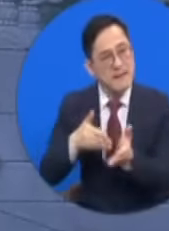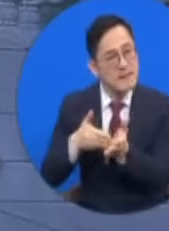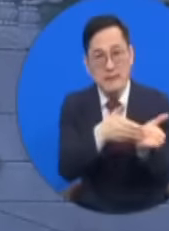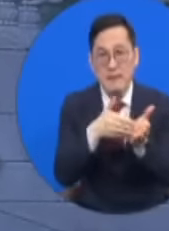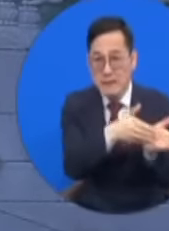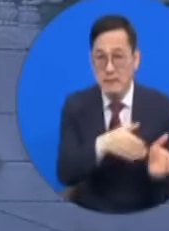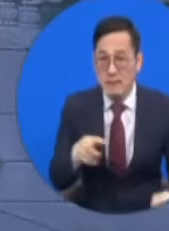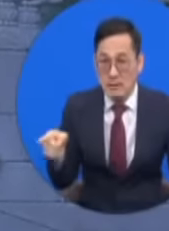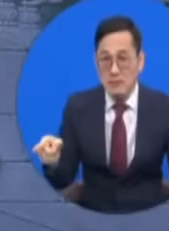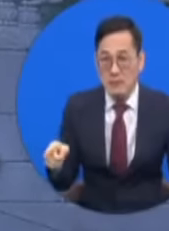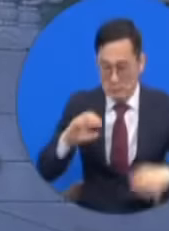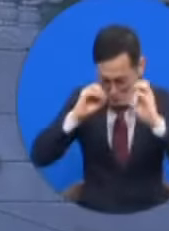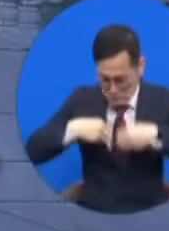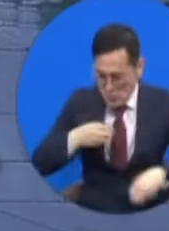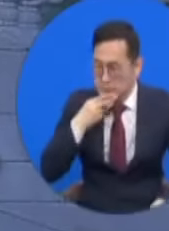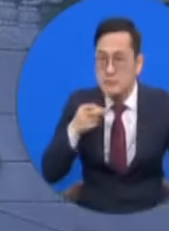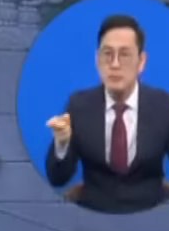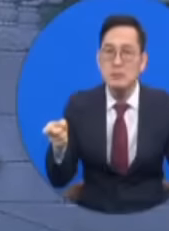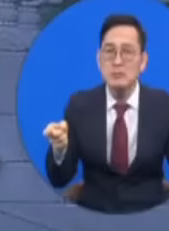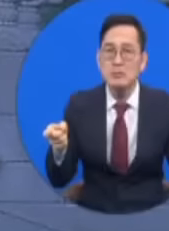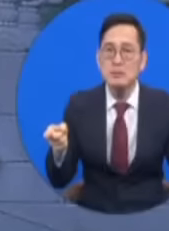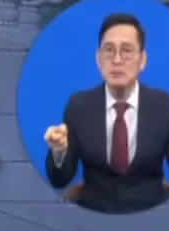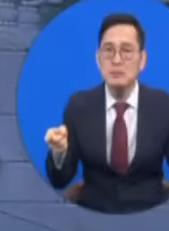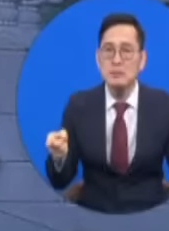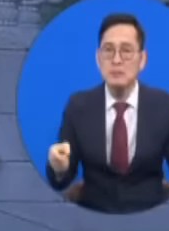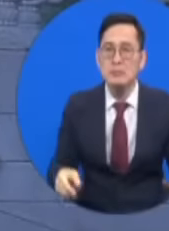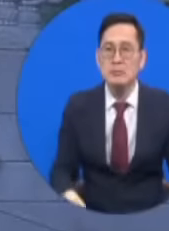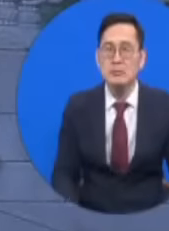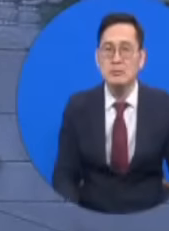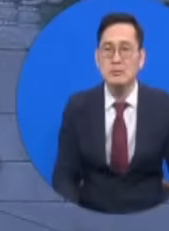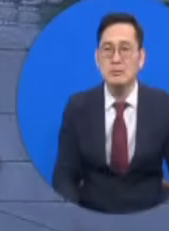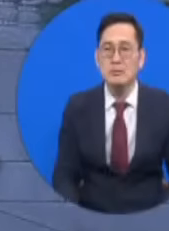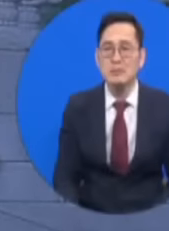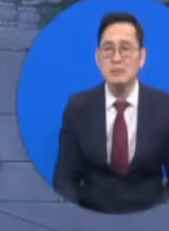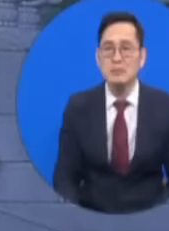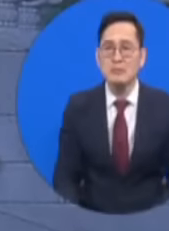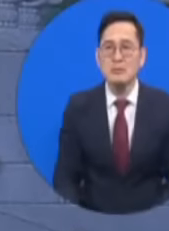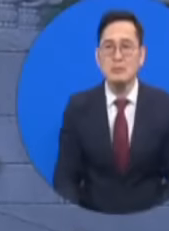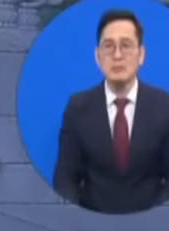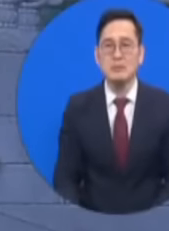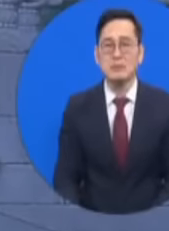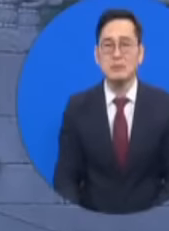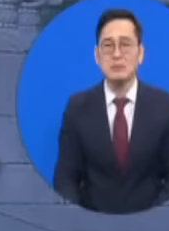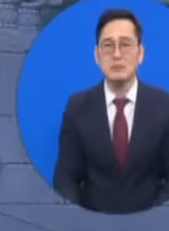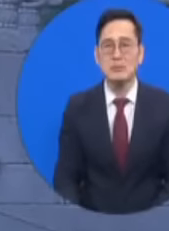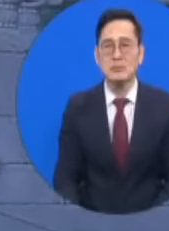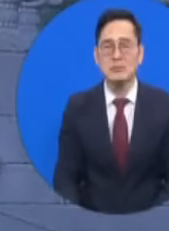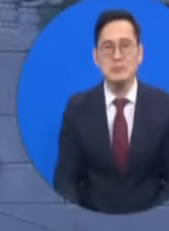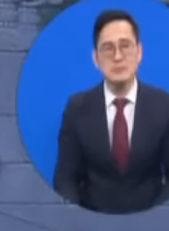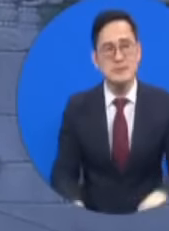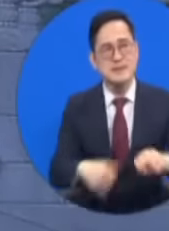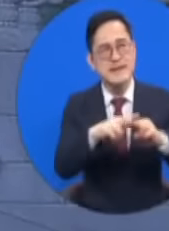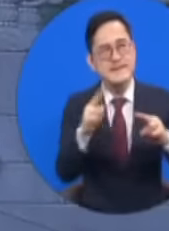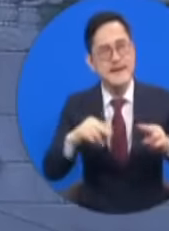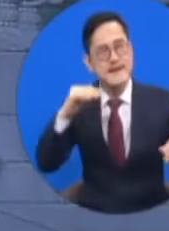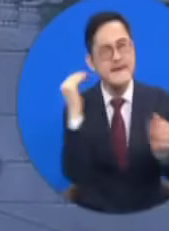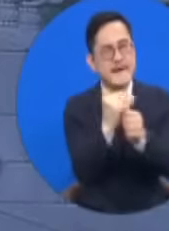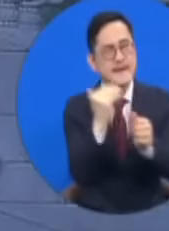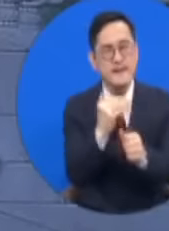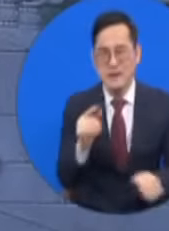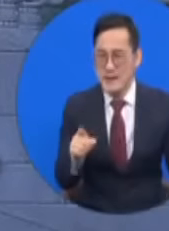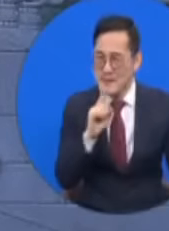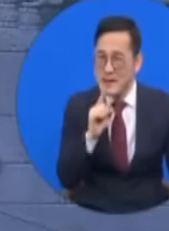민주당이 군사 독재에 후회답다라면서 백골 단원을 연상시킨다. 당장 사퇴시켜라라고 하는